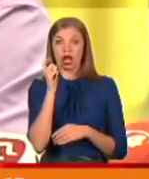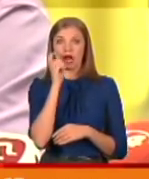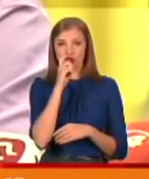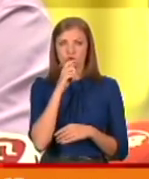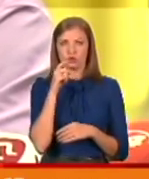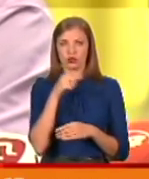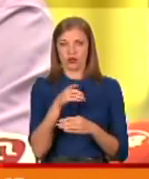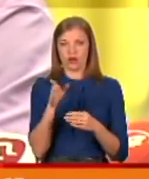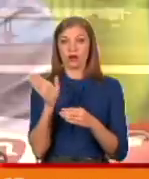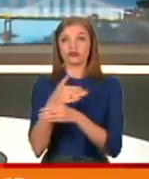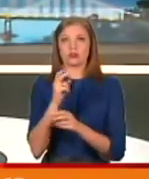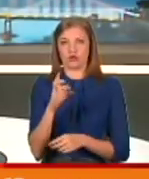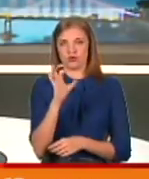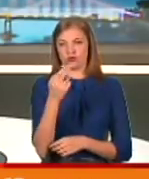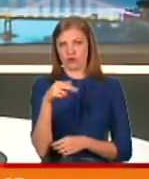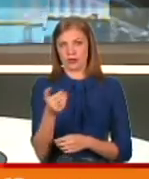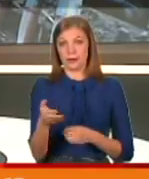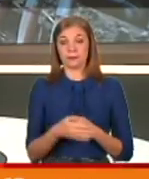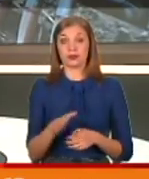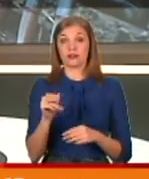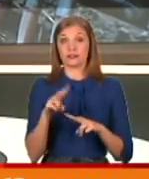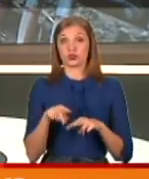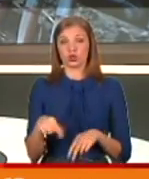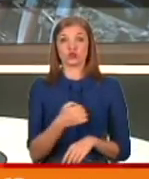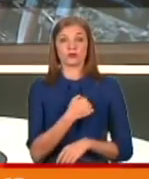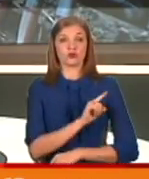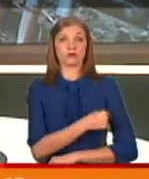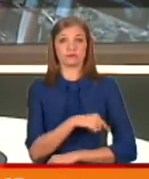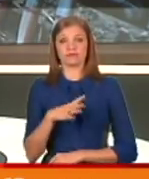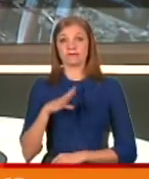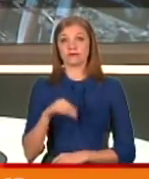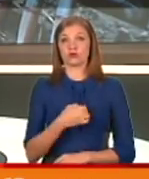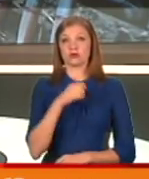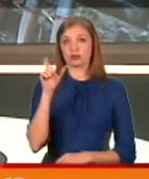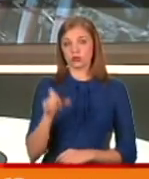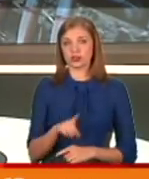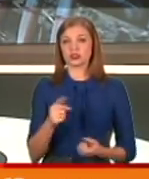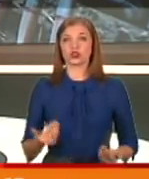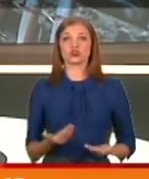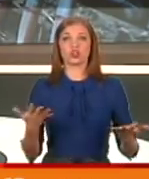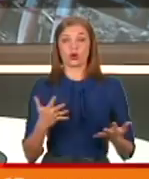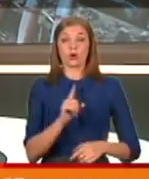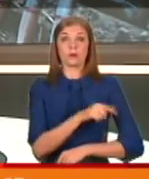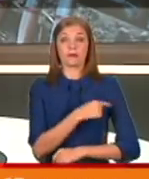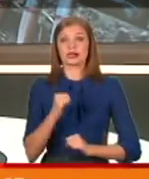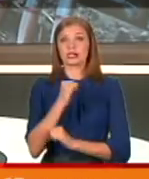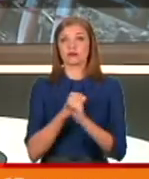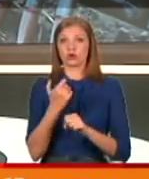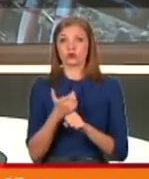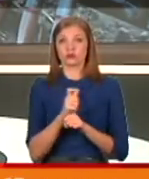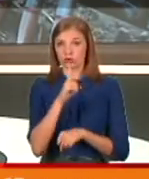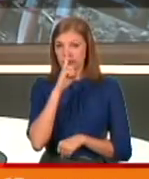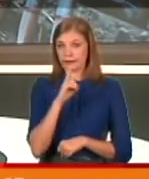просто нейтралізується содою. В столичному військовому шпиталі помер боєць, за життя якого медики боролися